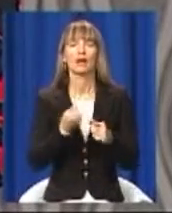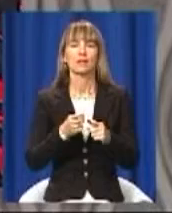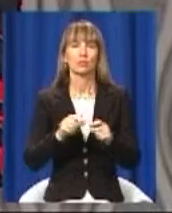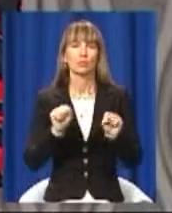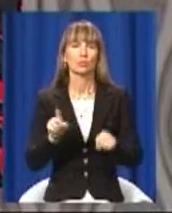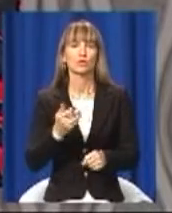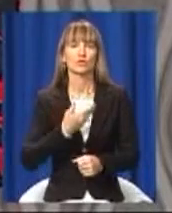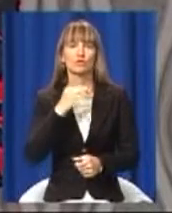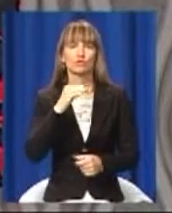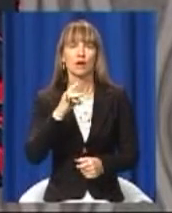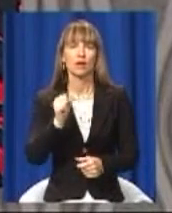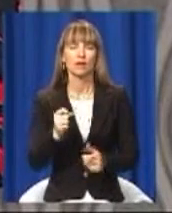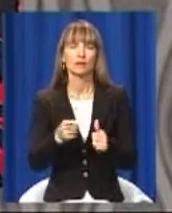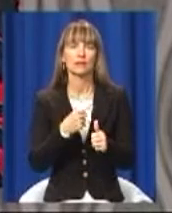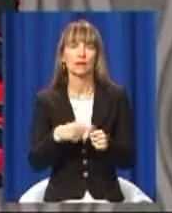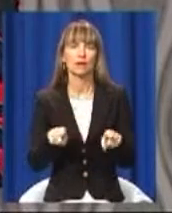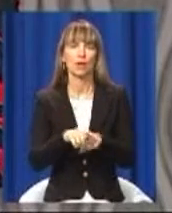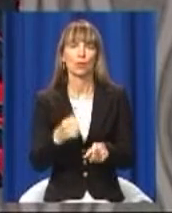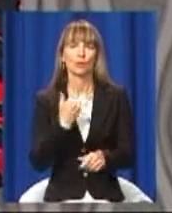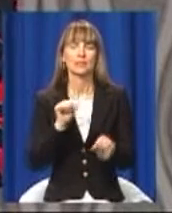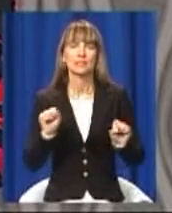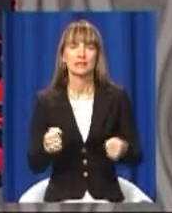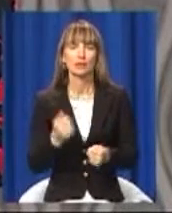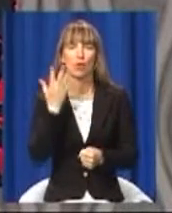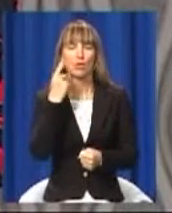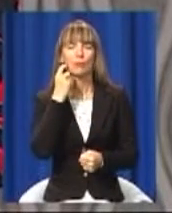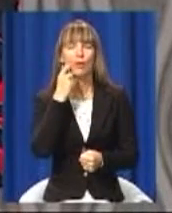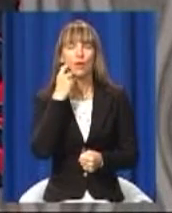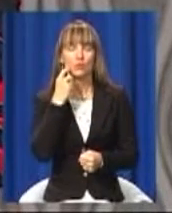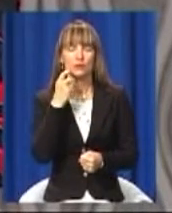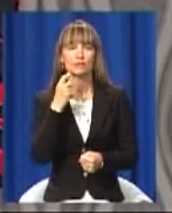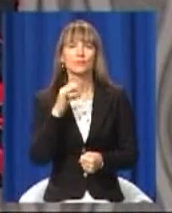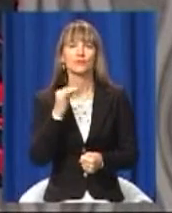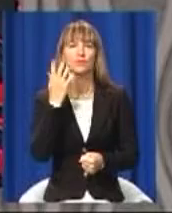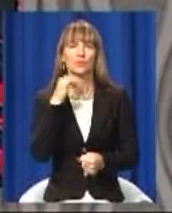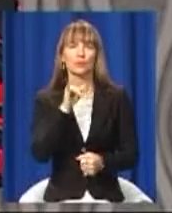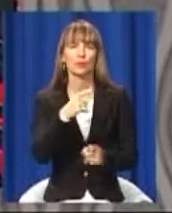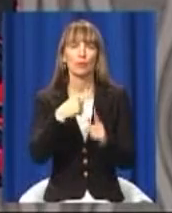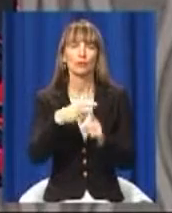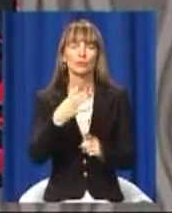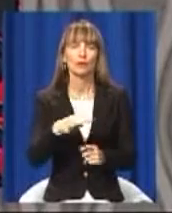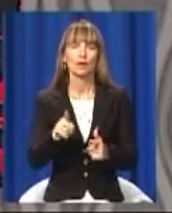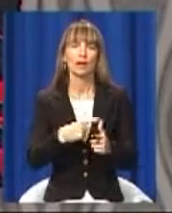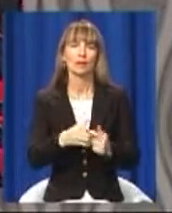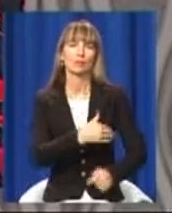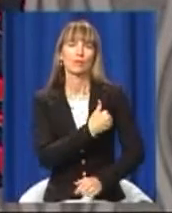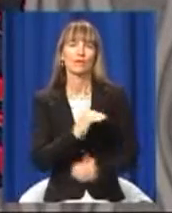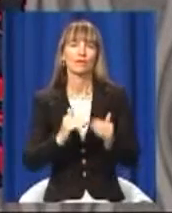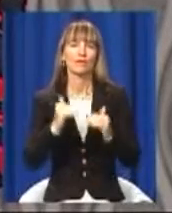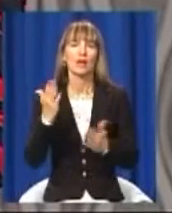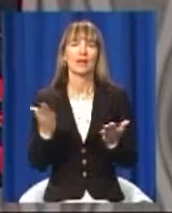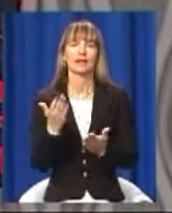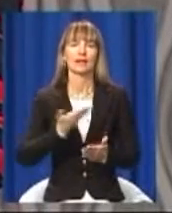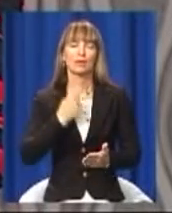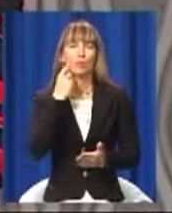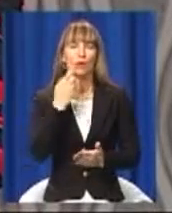Жара називають, як у нас взимку, коли холодно, мороз, це Дід Мороз. А коли у них там плюс 40 температура або навіть і вища, то, звичайно, який там Дід